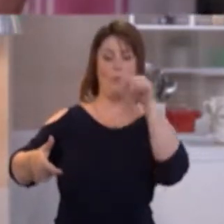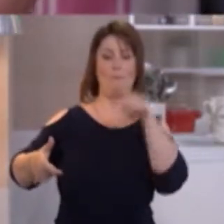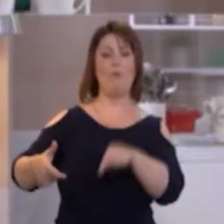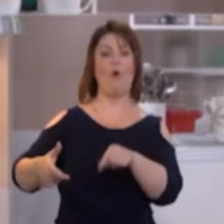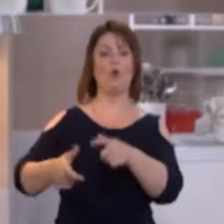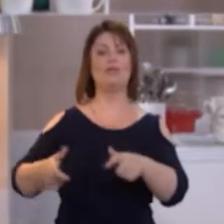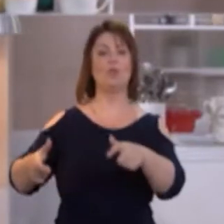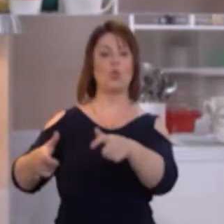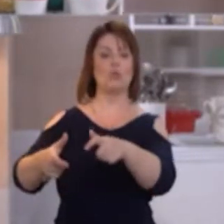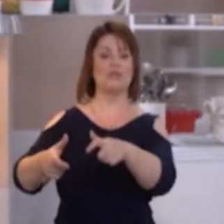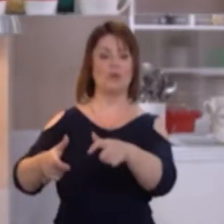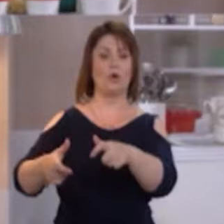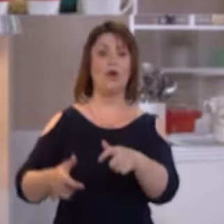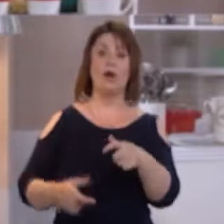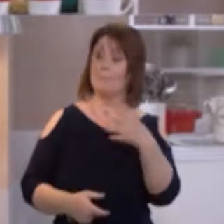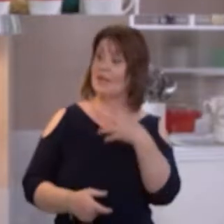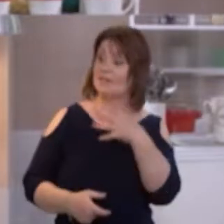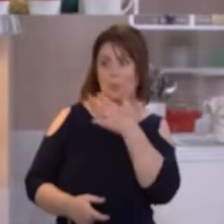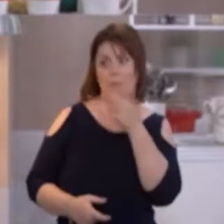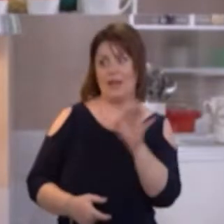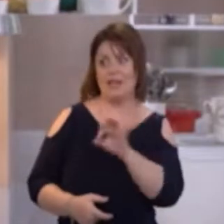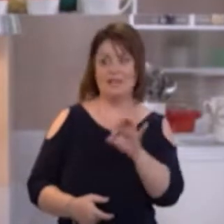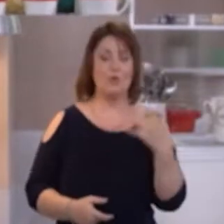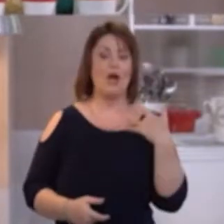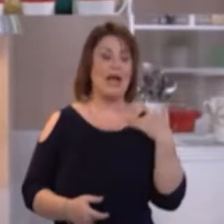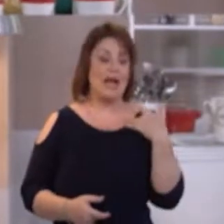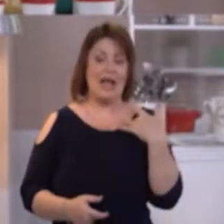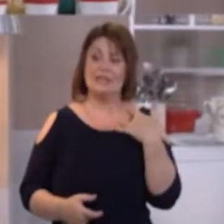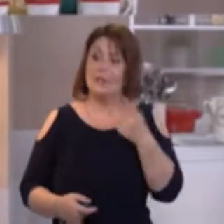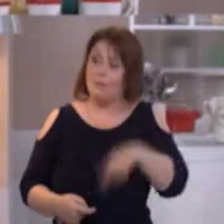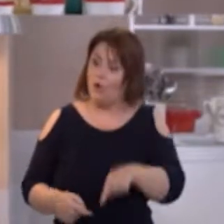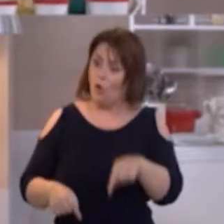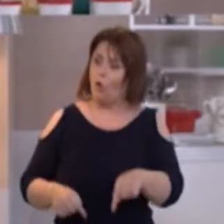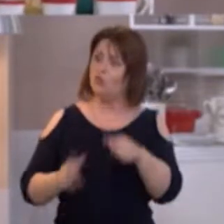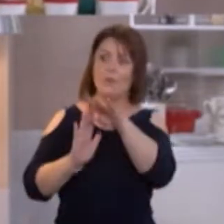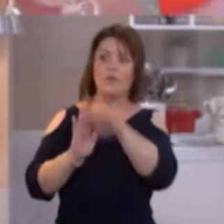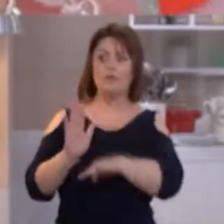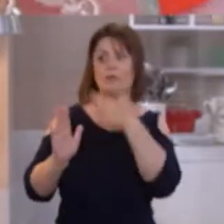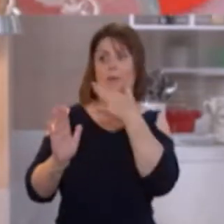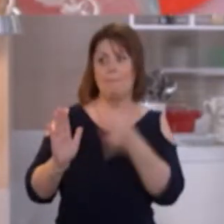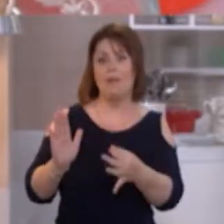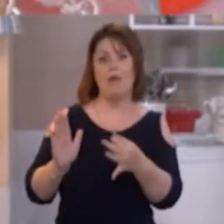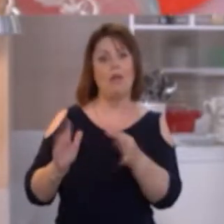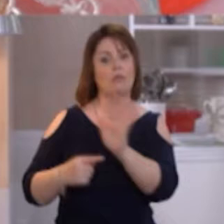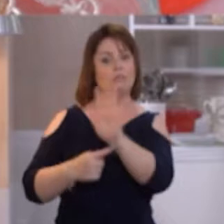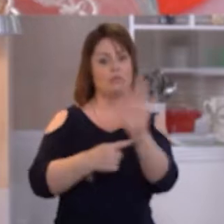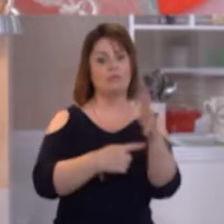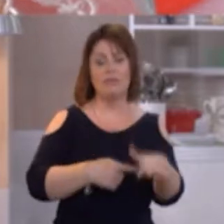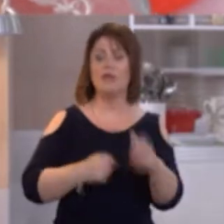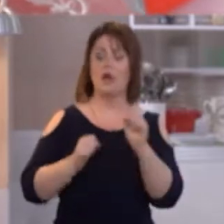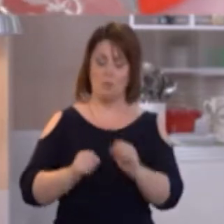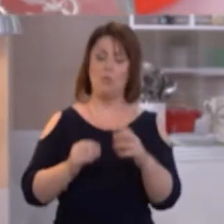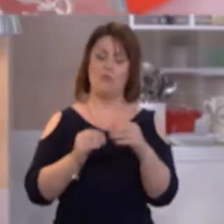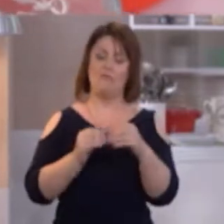no? È bellissimo, Massimo, delicato. Grazie di aver proposto anche oggi una bella ricetta che si può spendere facilmente